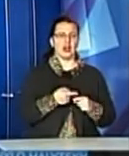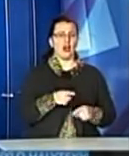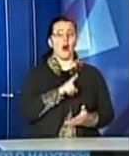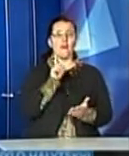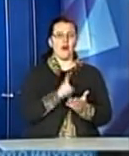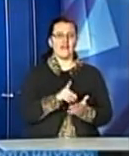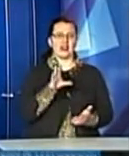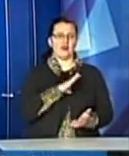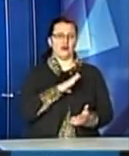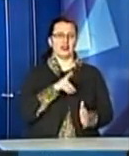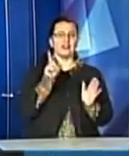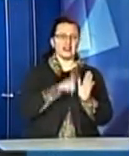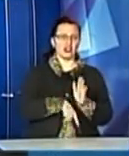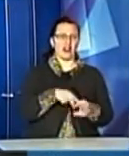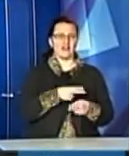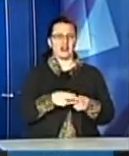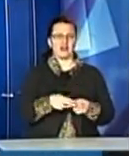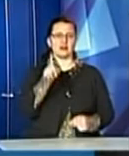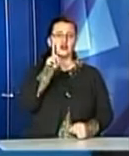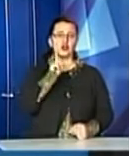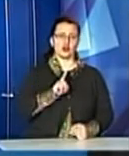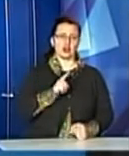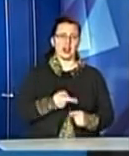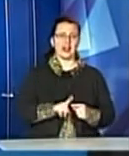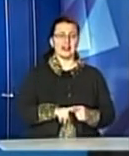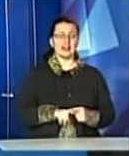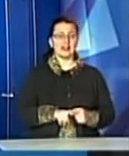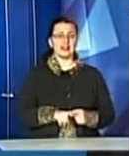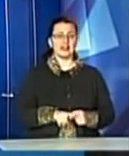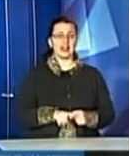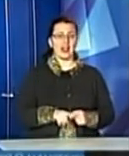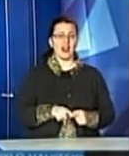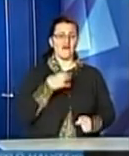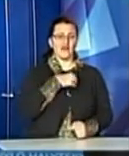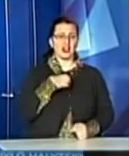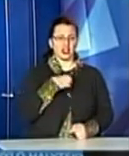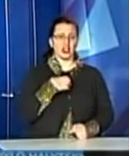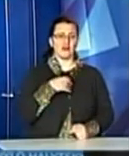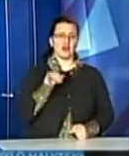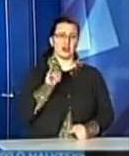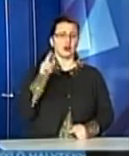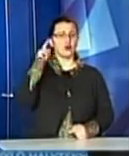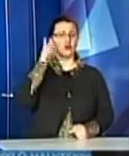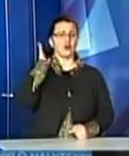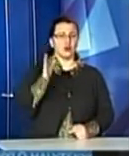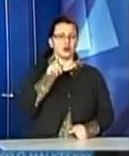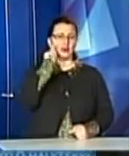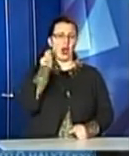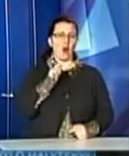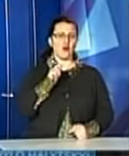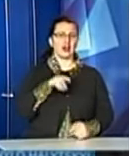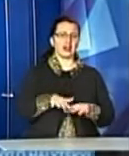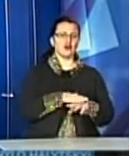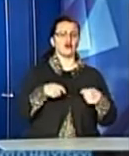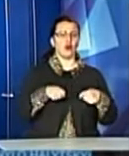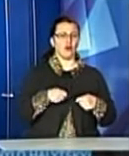бути дешеві, вони мають бути якісні і зручні. Ці ключові речі, сподіваюся, будуть на українському ринку. Ми